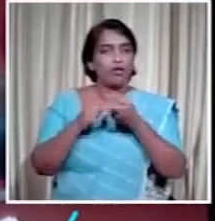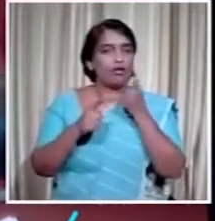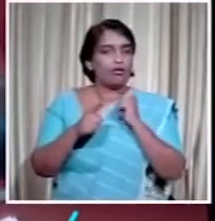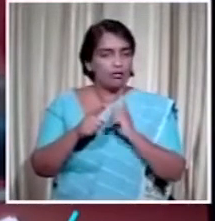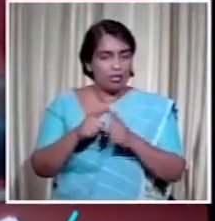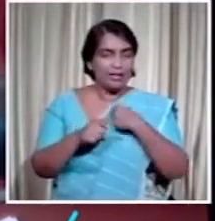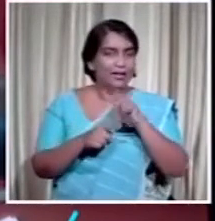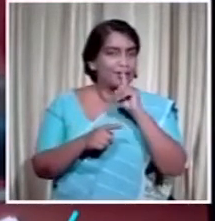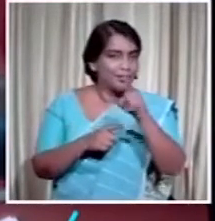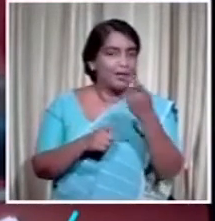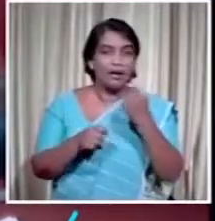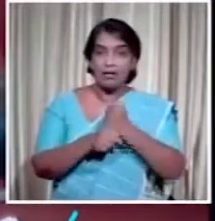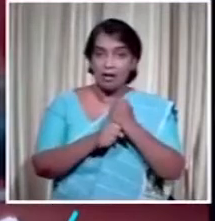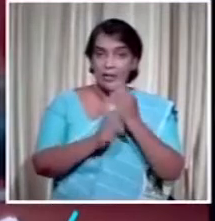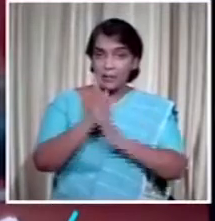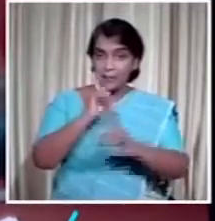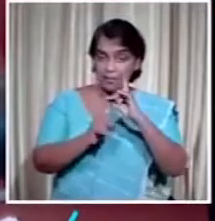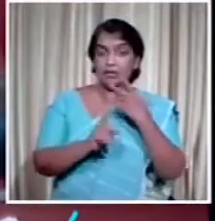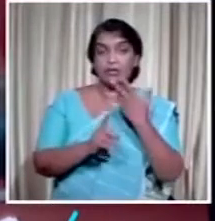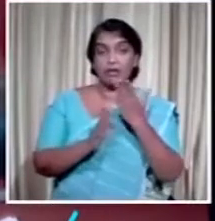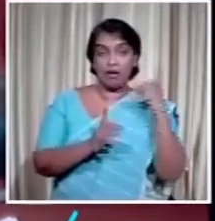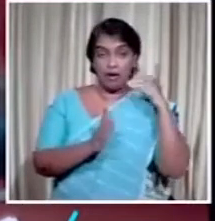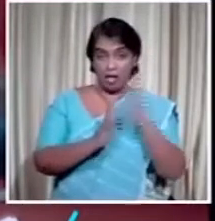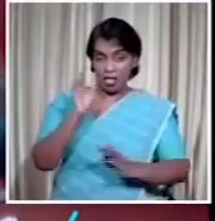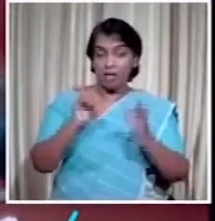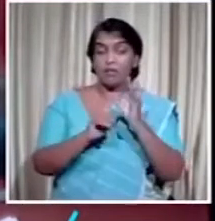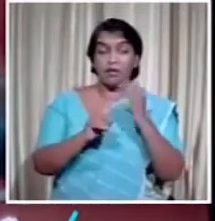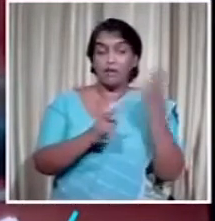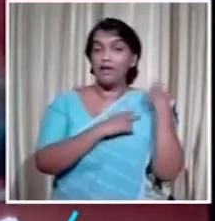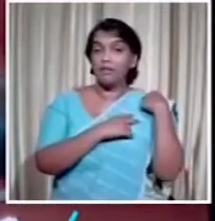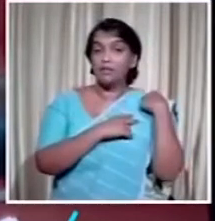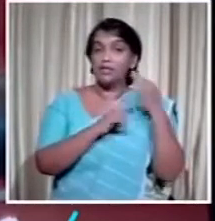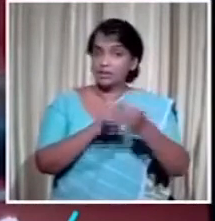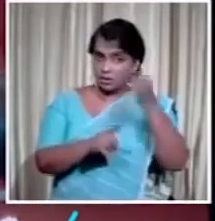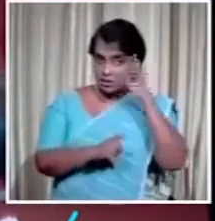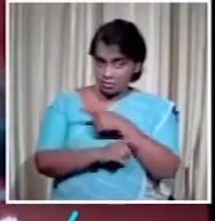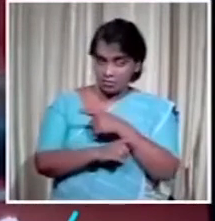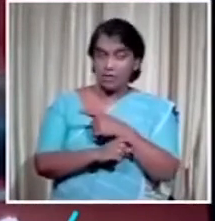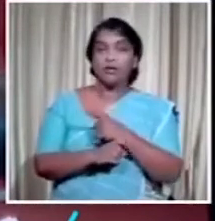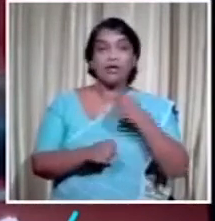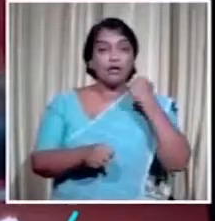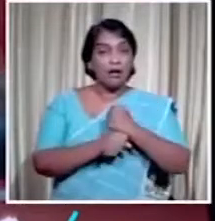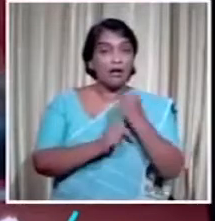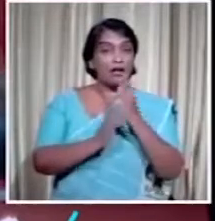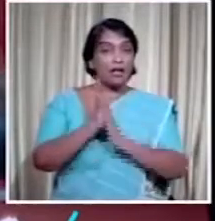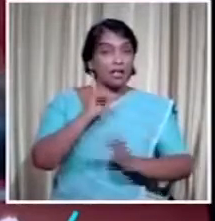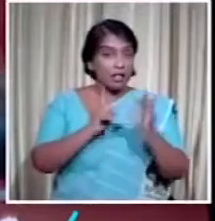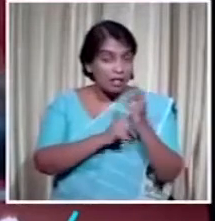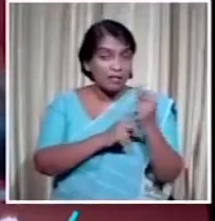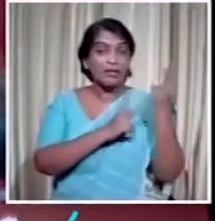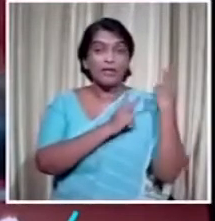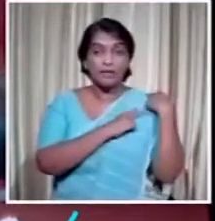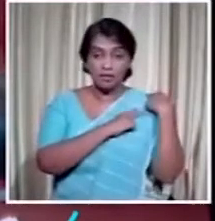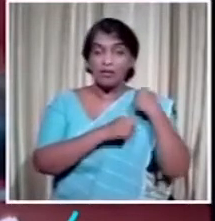මම ඒකයි කිව්වේ රාජ්‍ය ආරක්ෂක අමාත්‍යවරයා ජනාධිපතිවර මේ ආරක්ෂක අමාත්‍යවරයා රජ ජනාධිපතිවරයා රාජ්‍ය අමාත්‍ය ධූරය ඒක